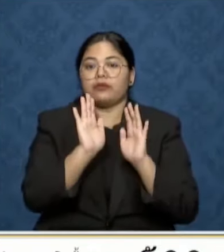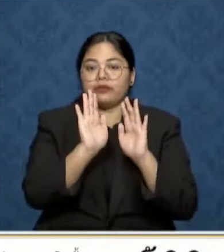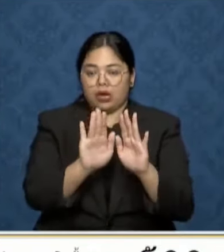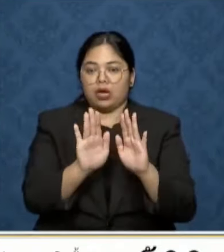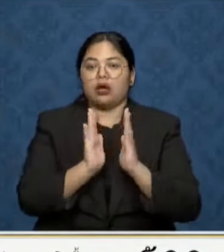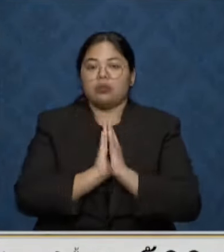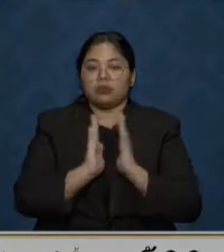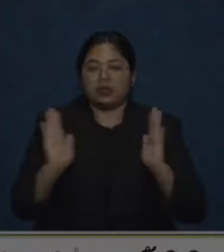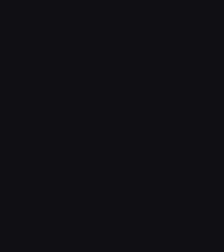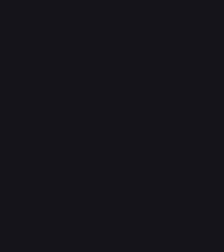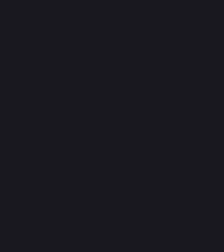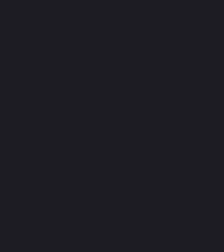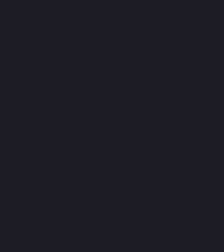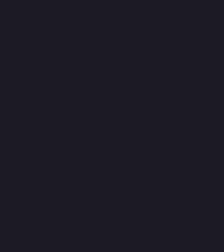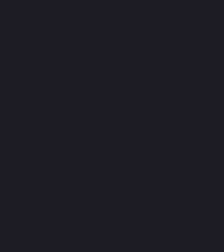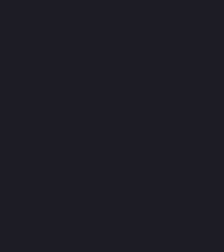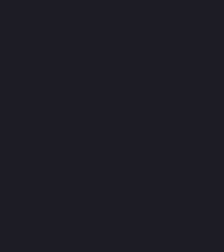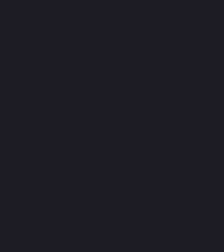Mission 3